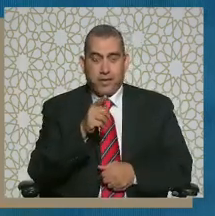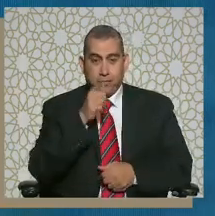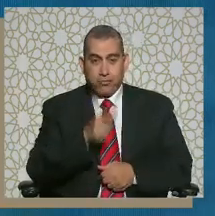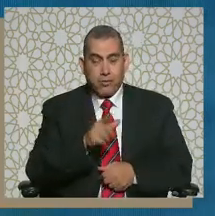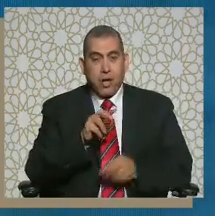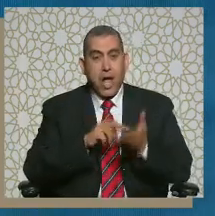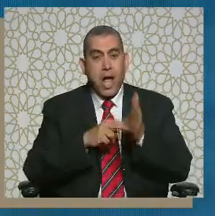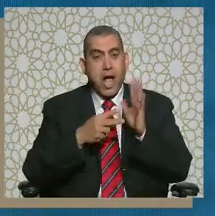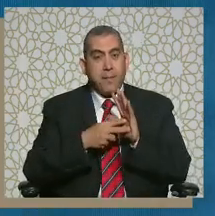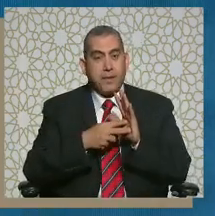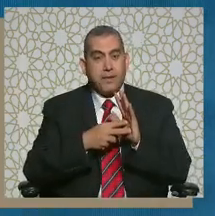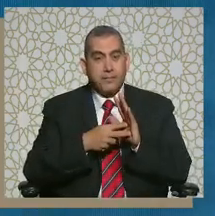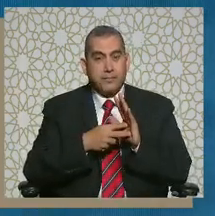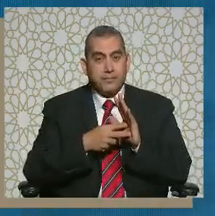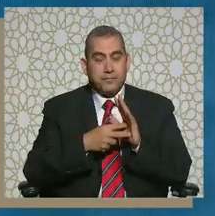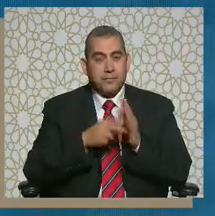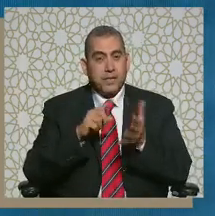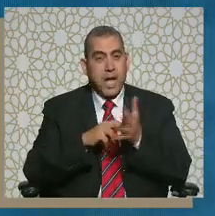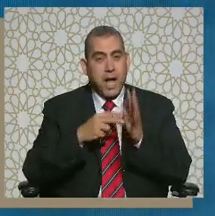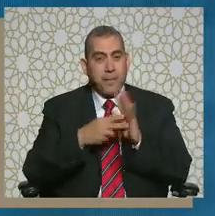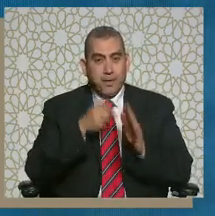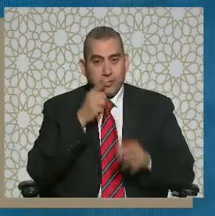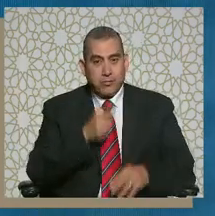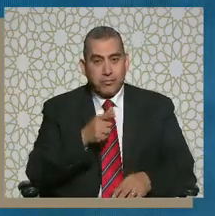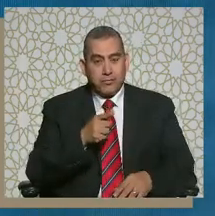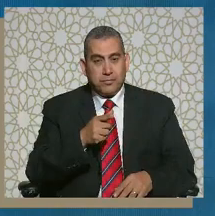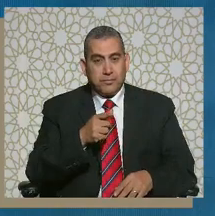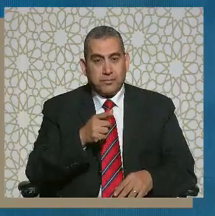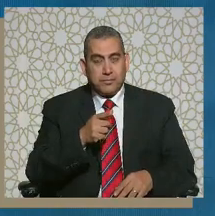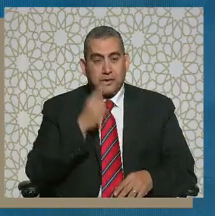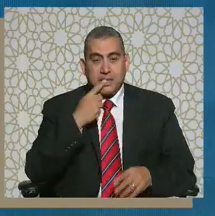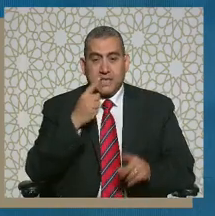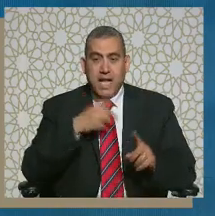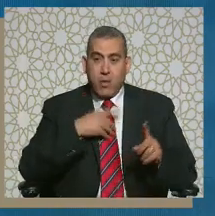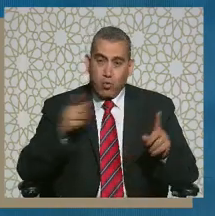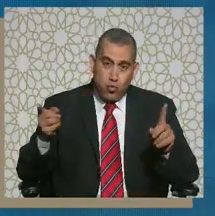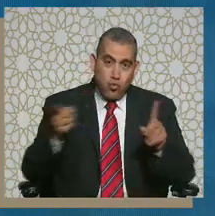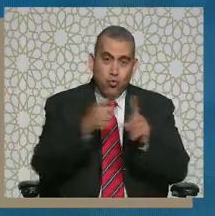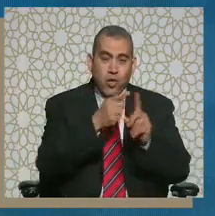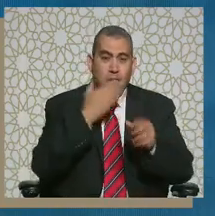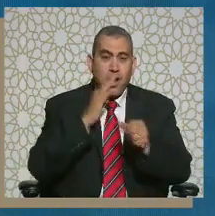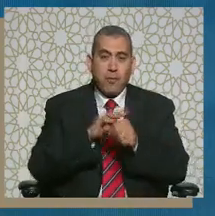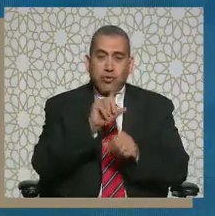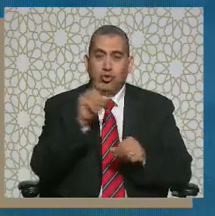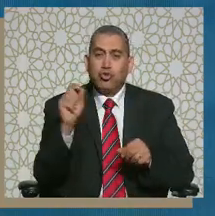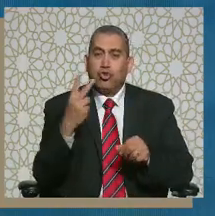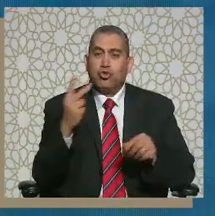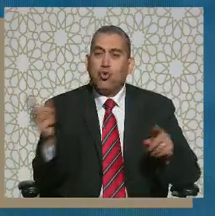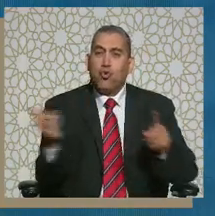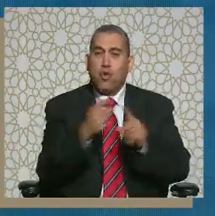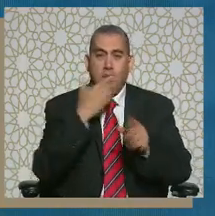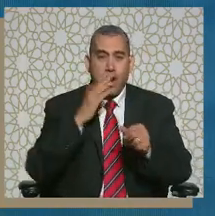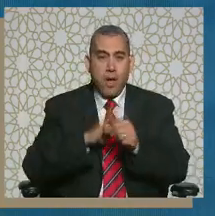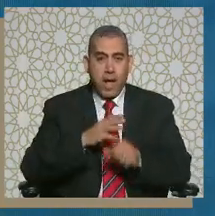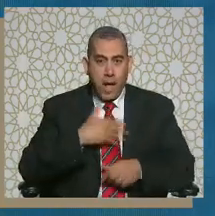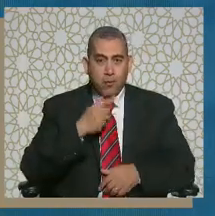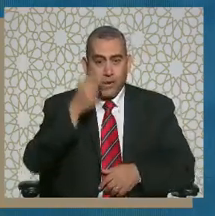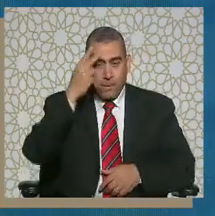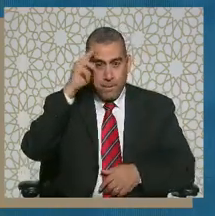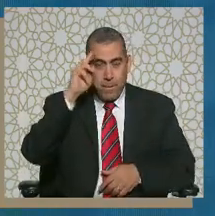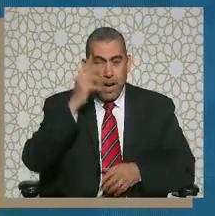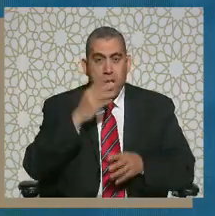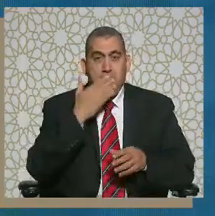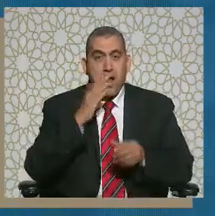حاصل ايه اللي حاصل عايزين السنه كلها تكون رمضان فرمضان في الحقيقه المعنى الحقيقي